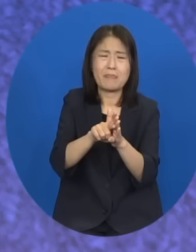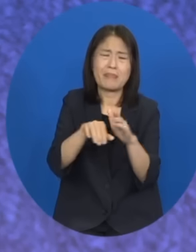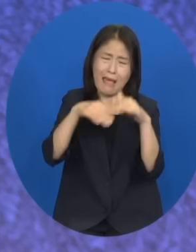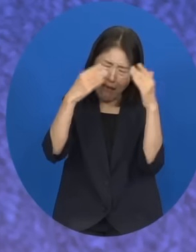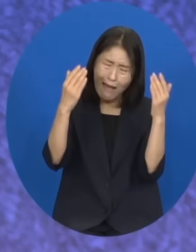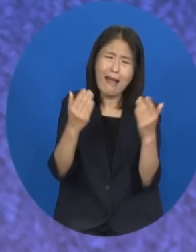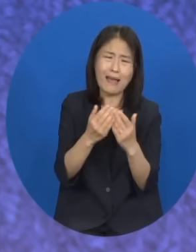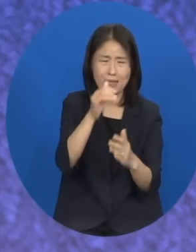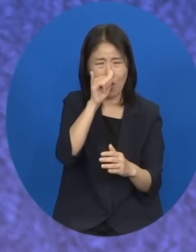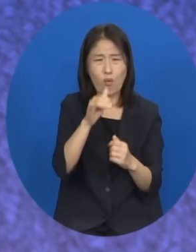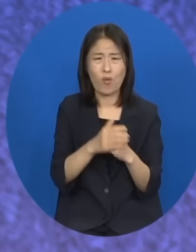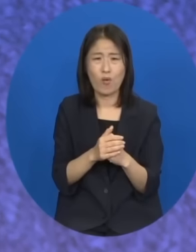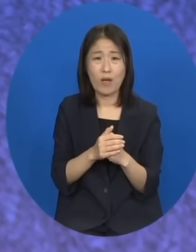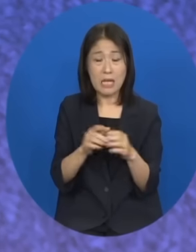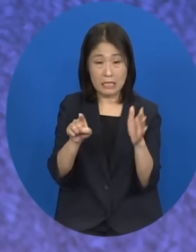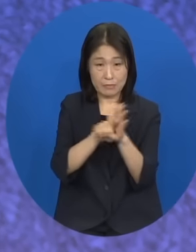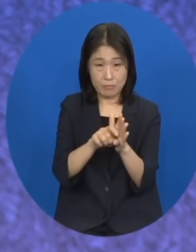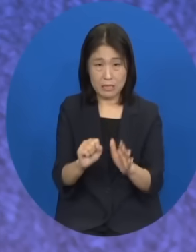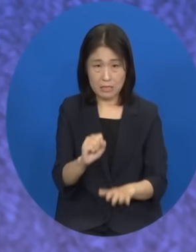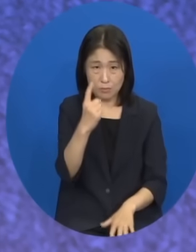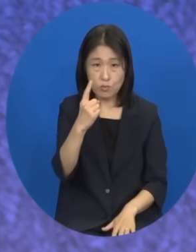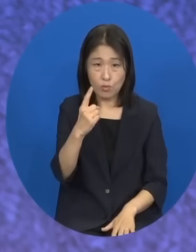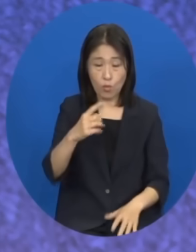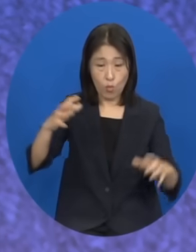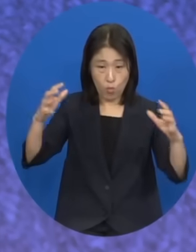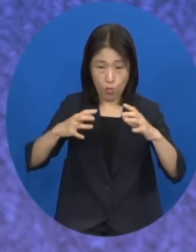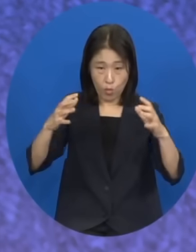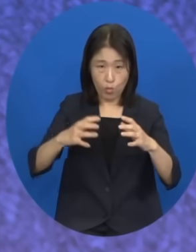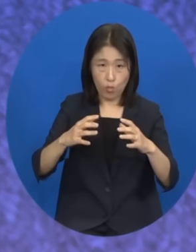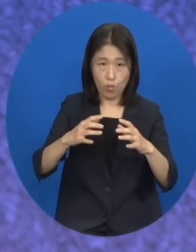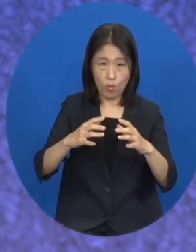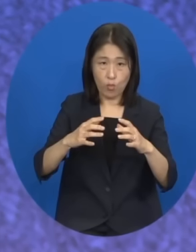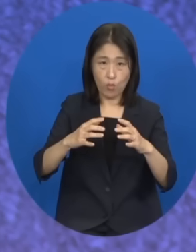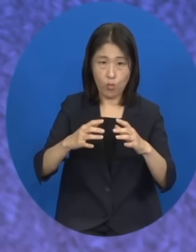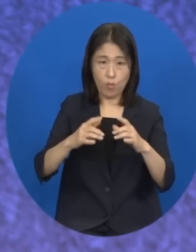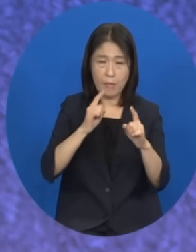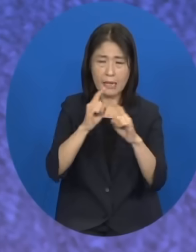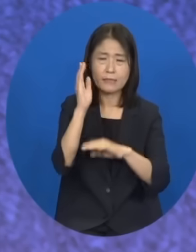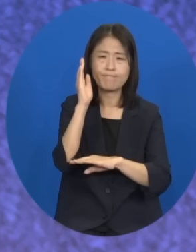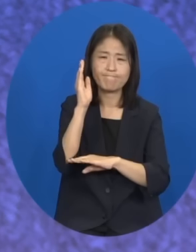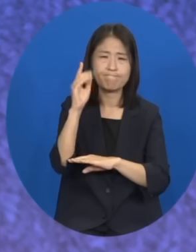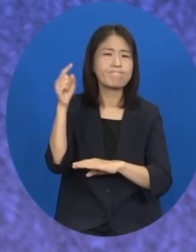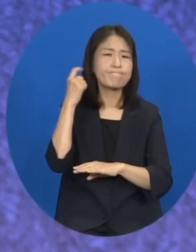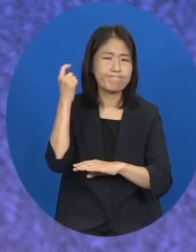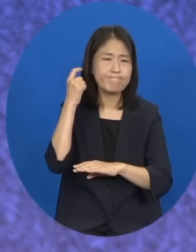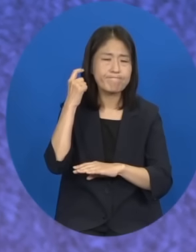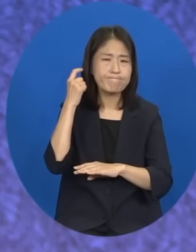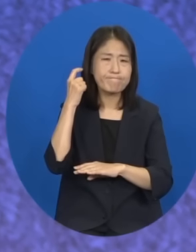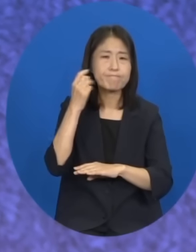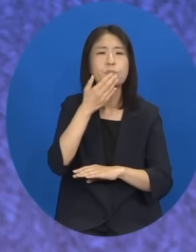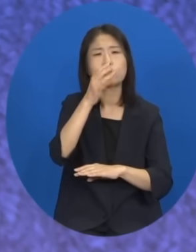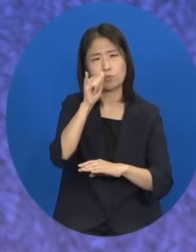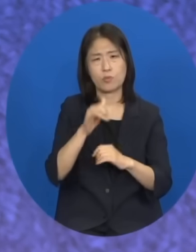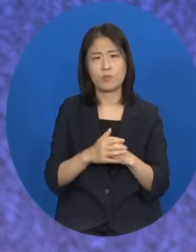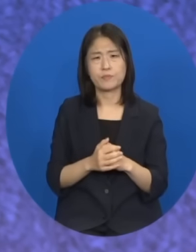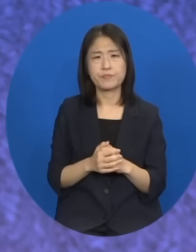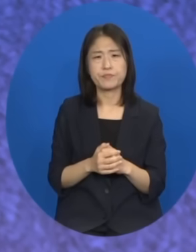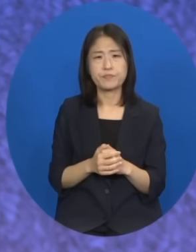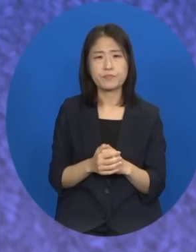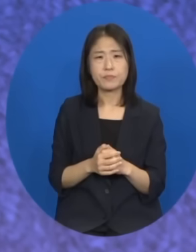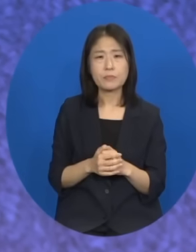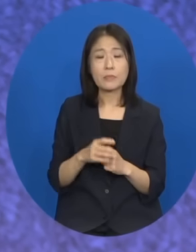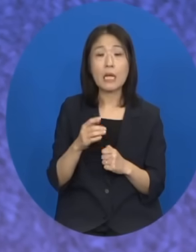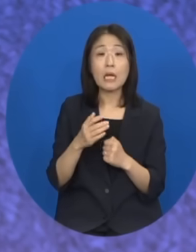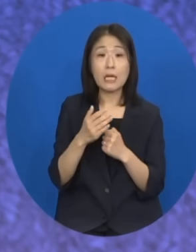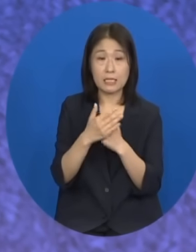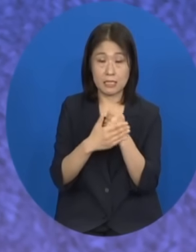그 믿음 때문에 사실 우리가 이렇게 모인 거고 말씀을 듣는 거예요. 그리고 말씀이 알게 모르게 우리에게 은혜가